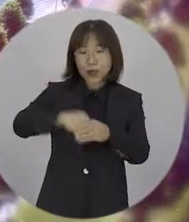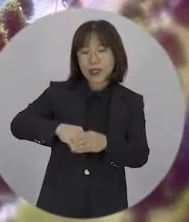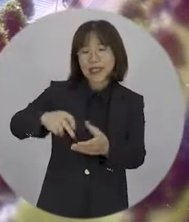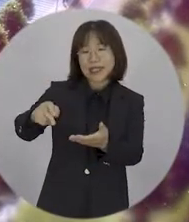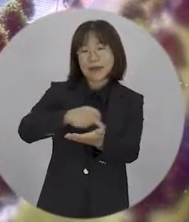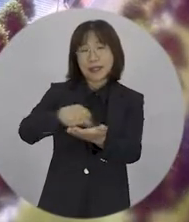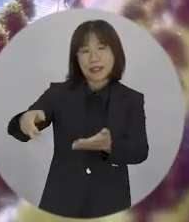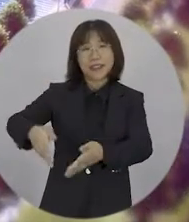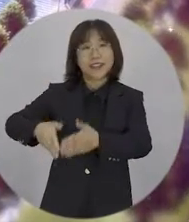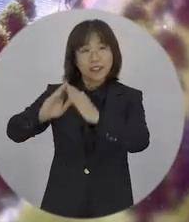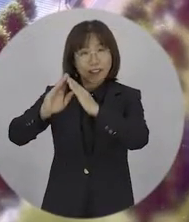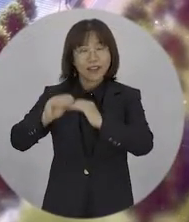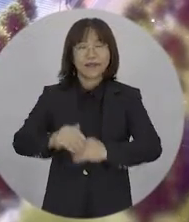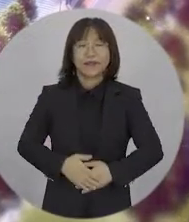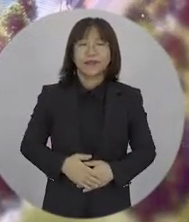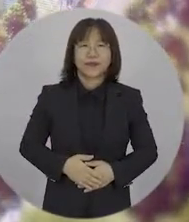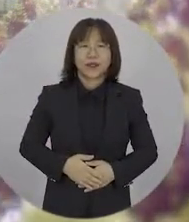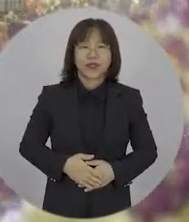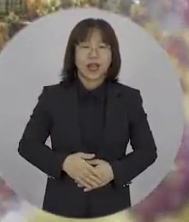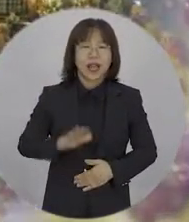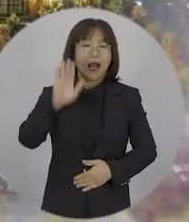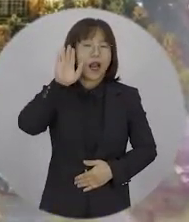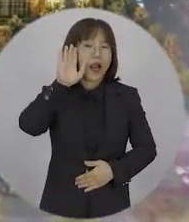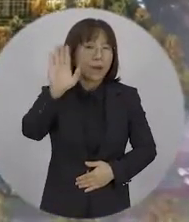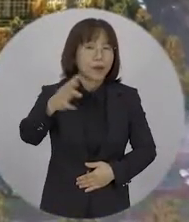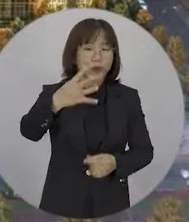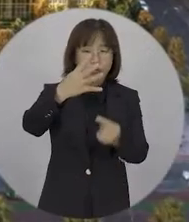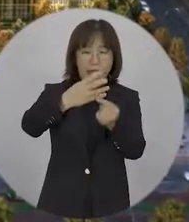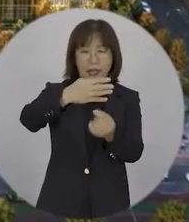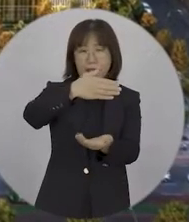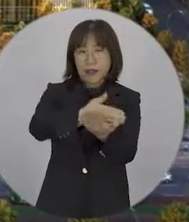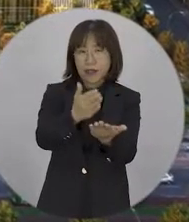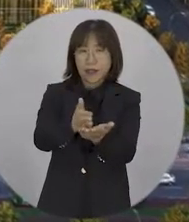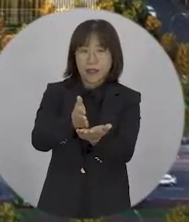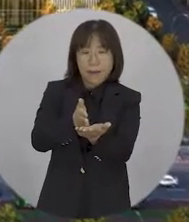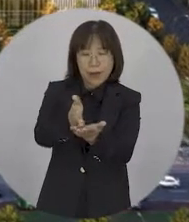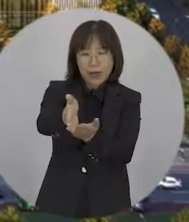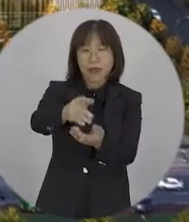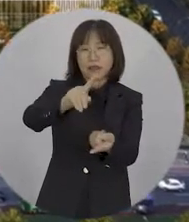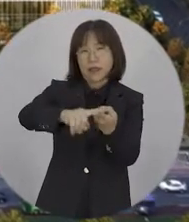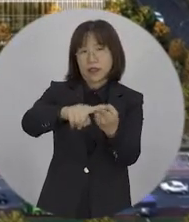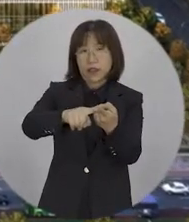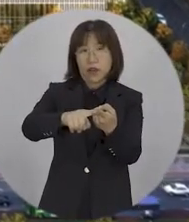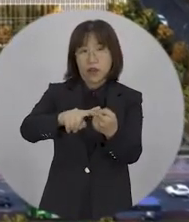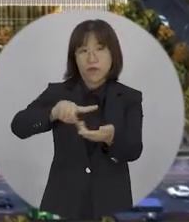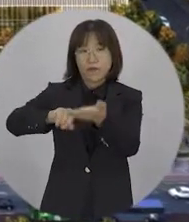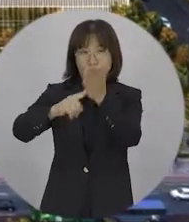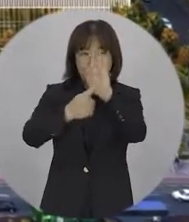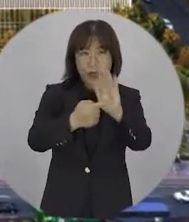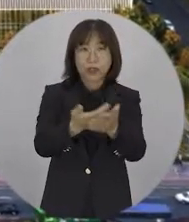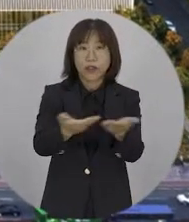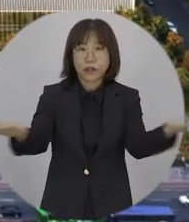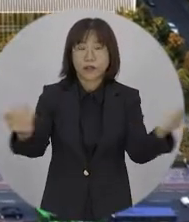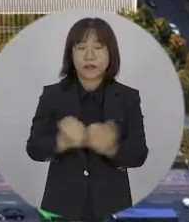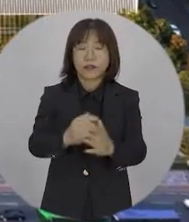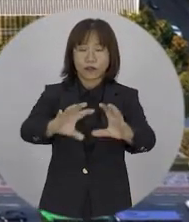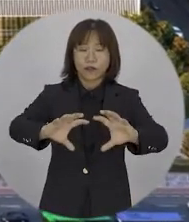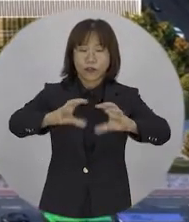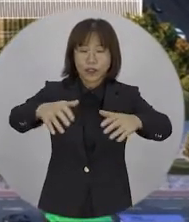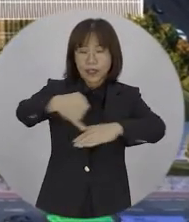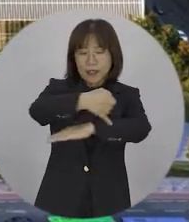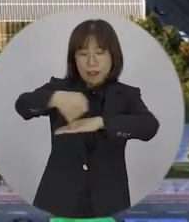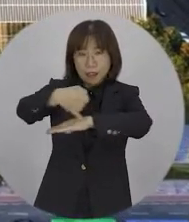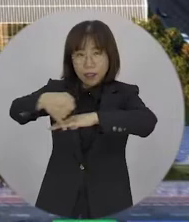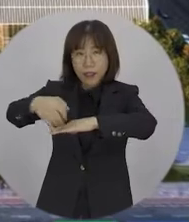편리한 스마트 청사 등 강소 9 통합 신청 4 의 4가지 건립 방향이 소개됐습니다 한편 국제적 에